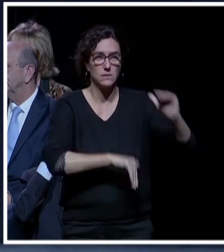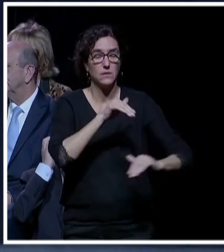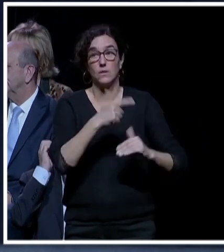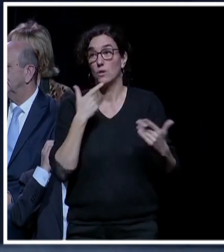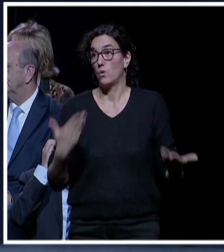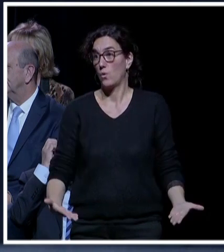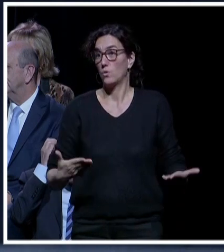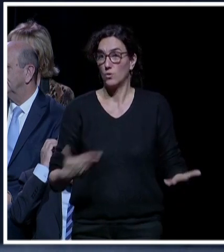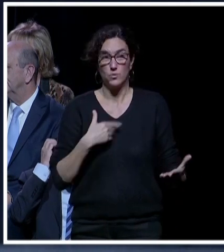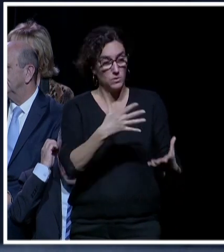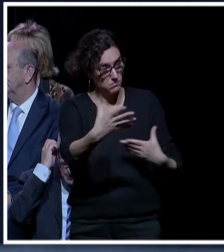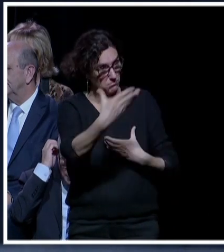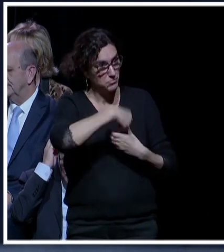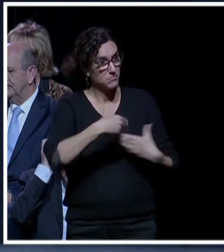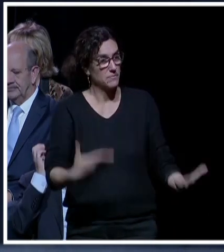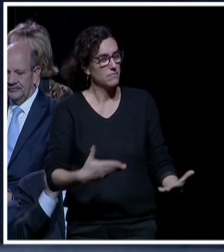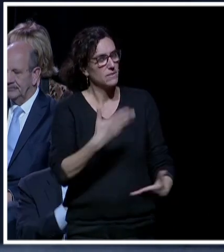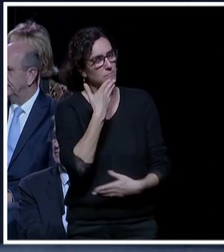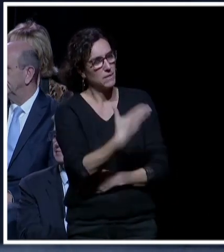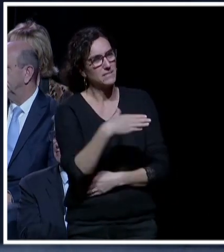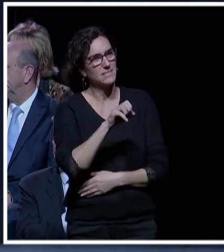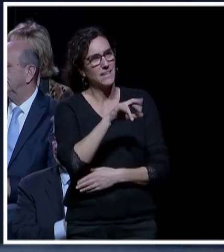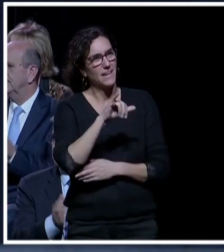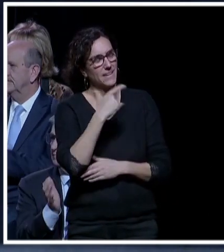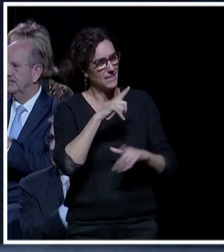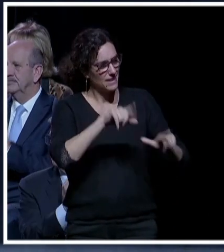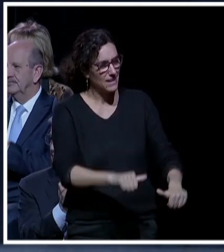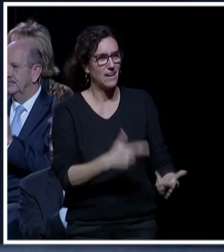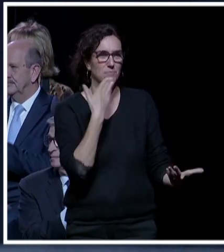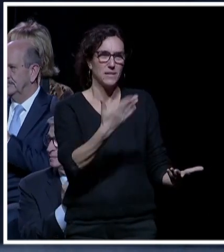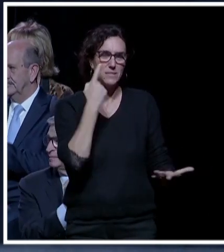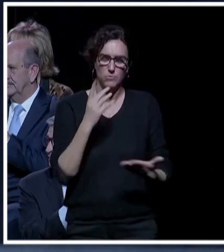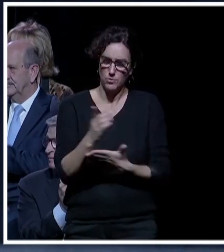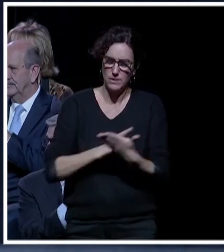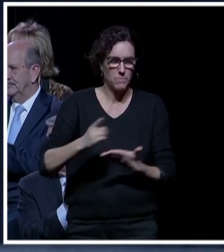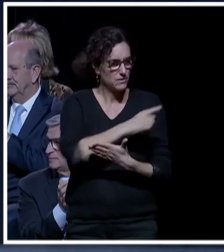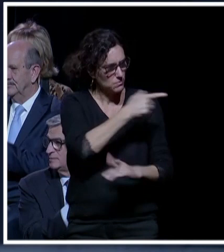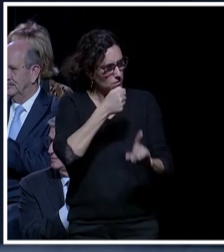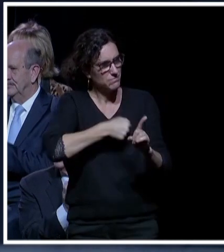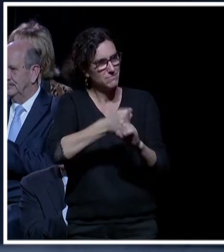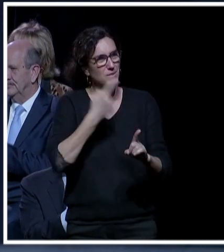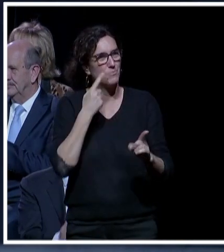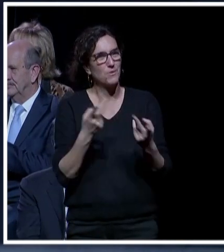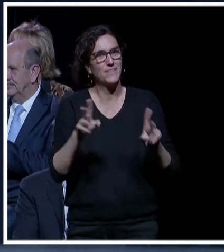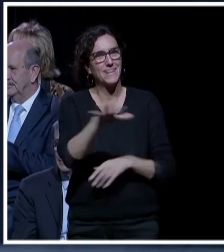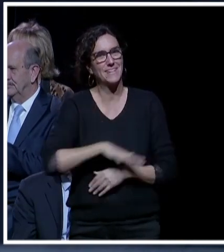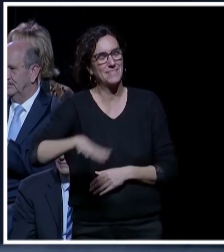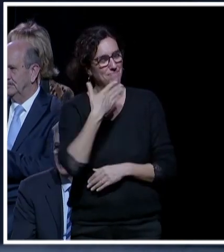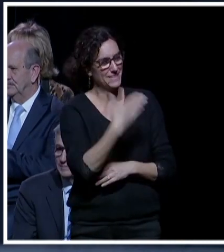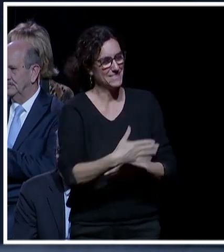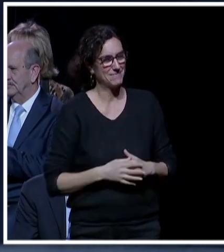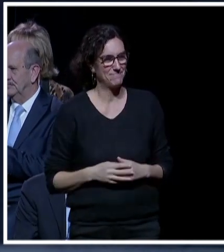nous aujourd'hui. Eric, merci beaucoup de ta présence et merci de ce que tu fais pour notre département et pour notre commune.